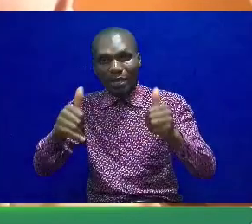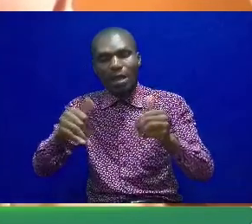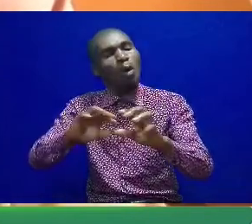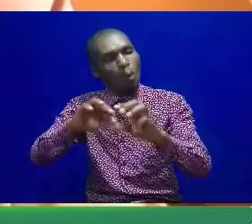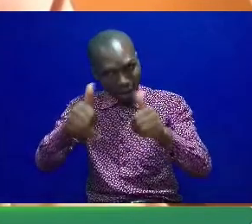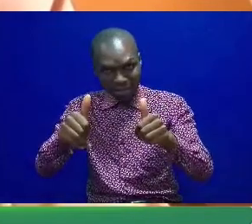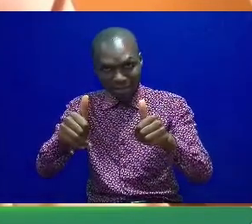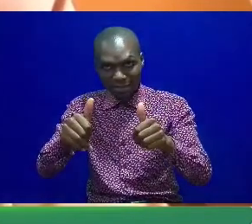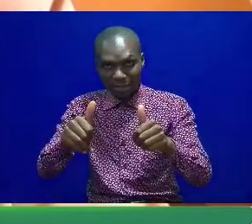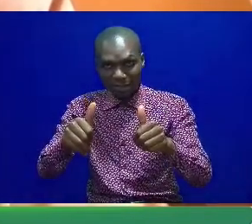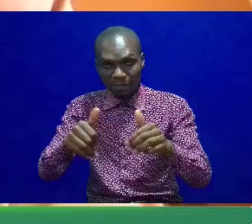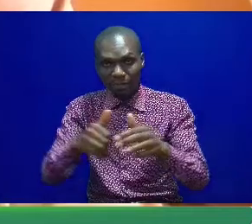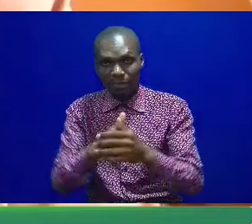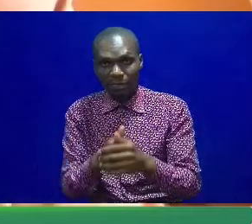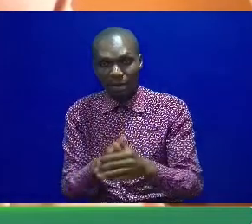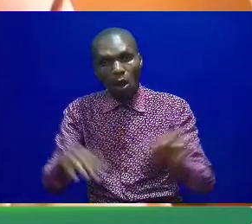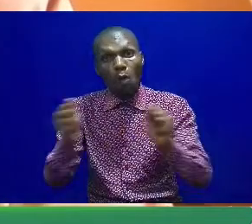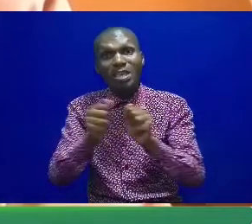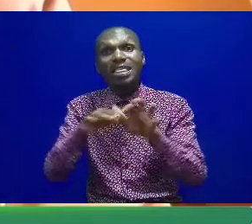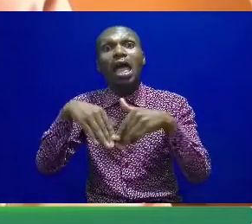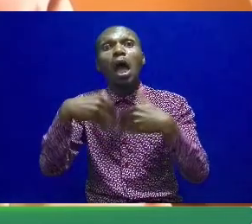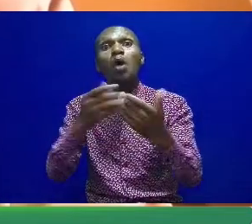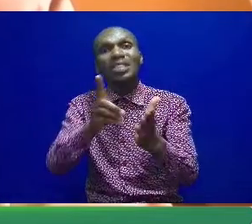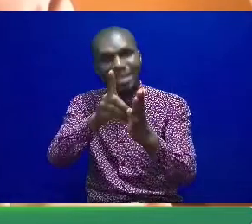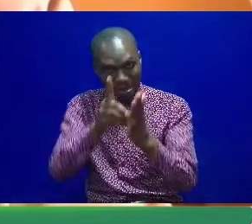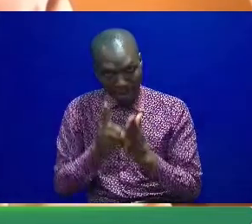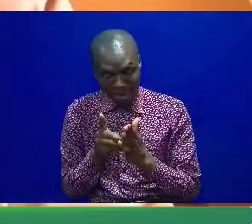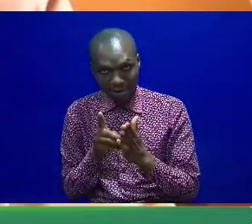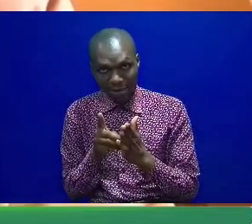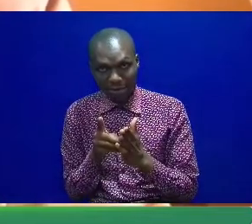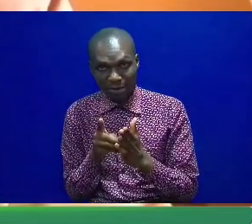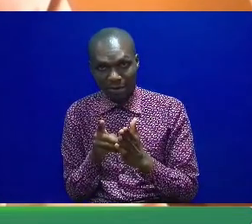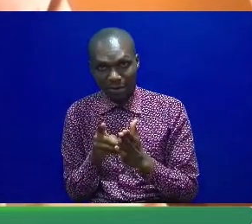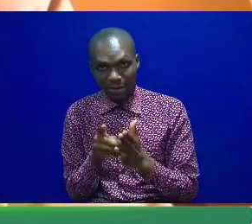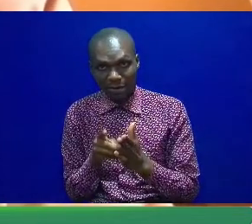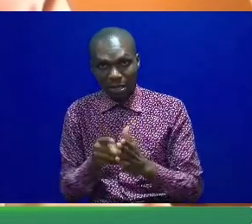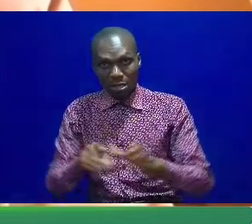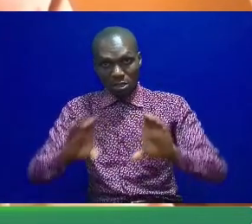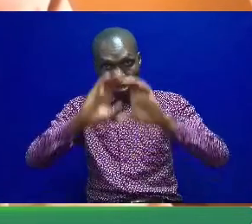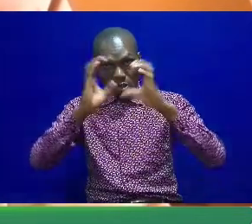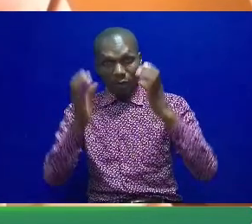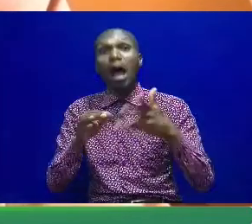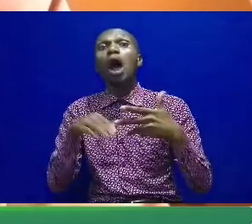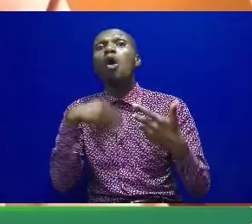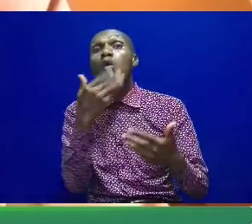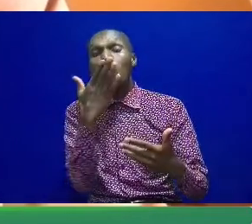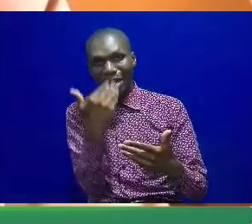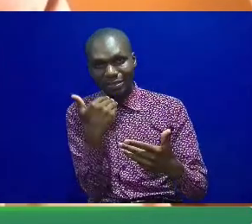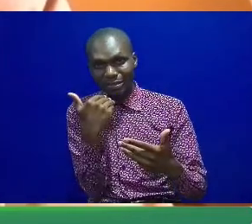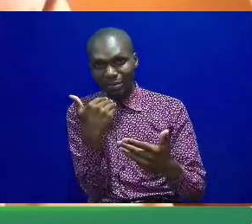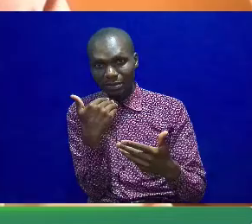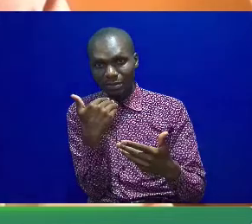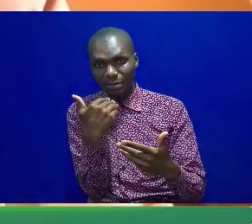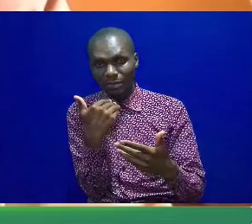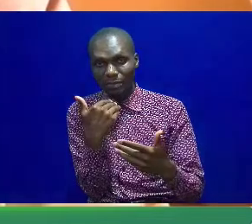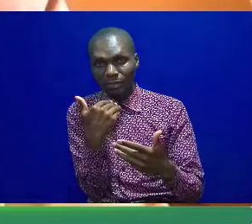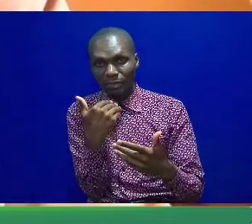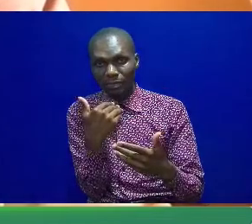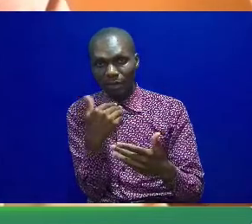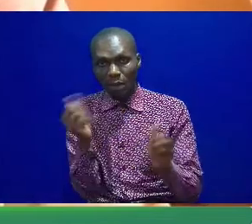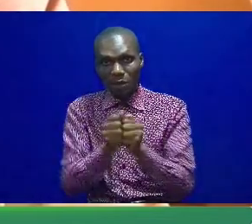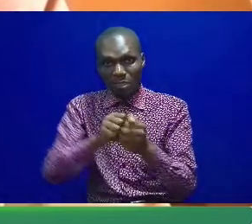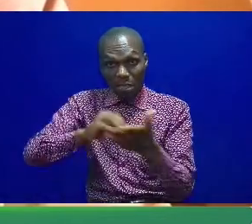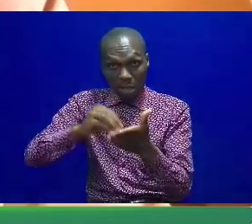ewenere korengana nokugania wa wenzingi bauno kotakete. Global demands on educational